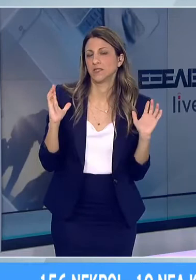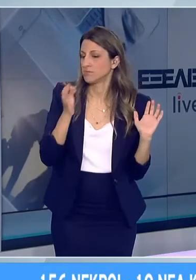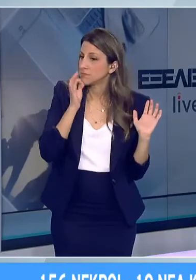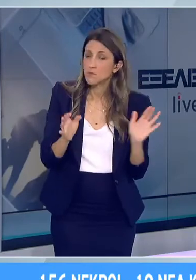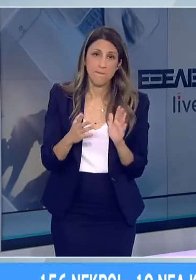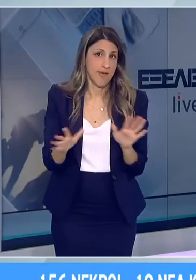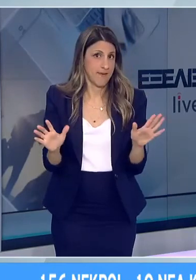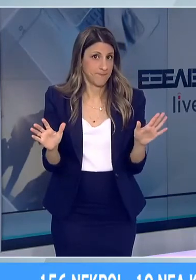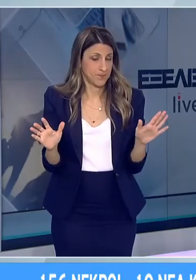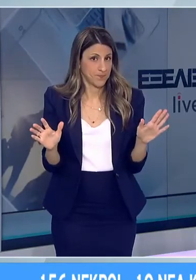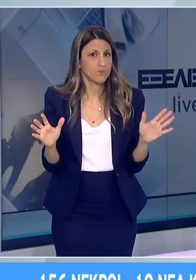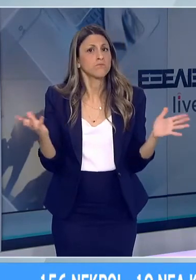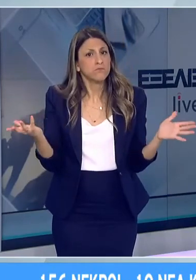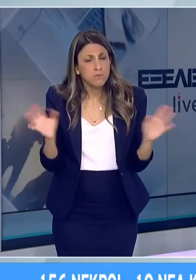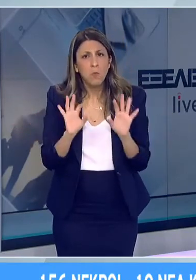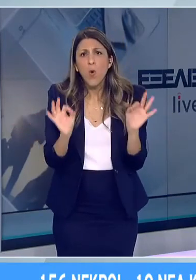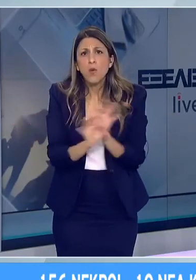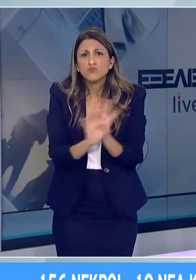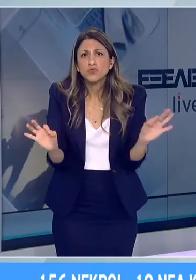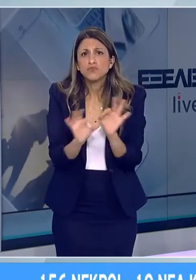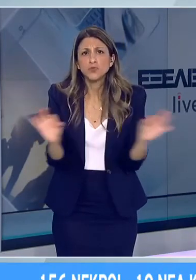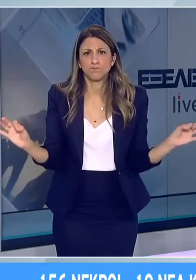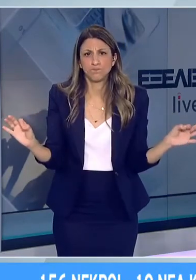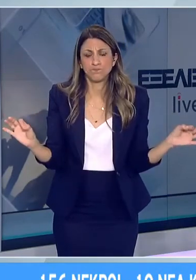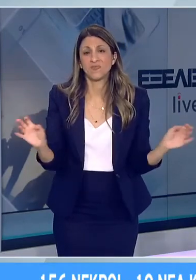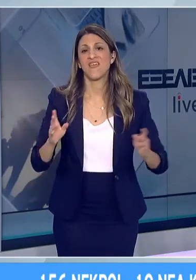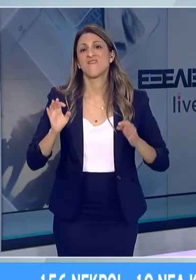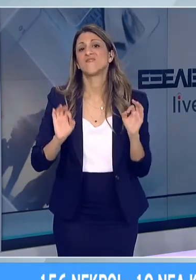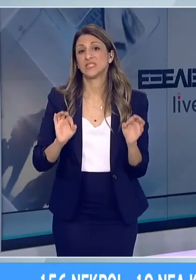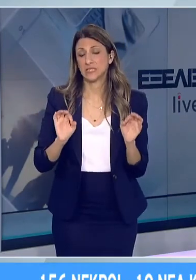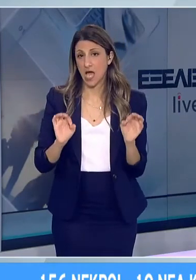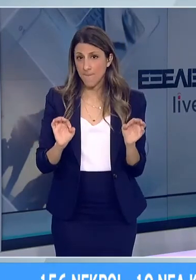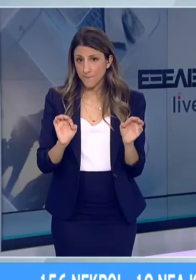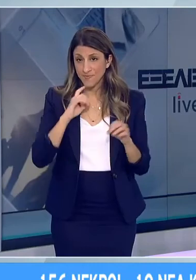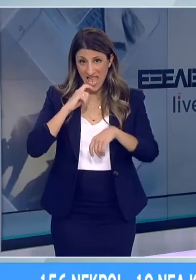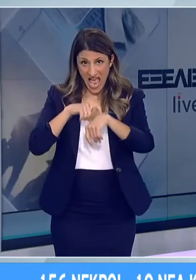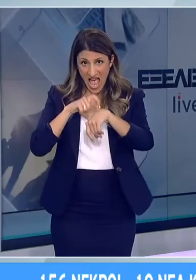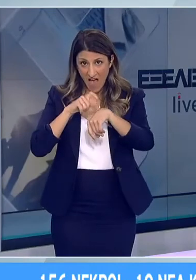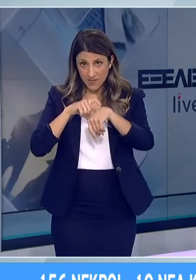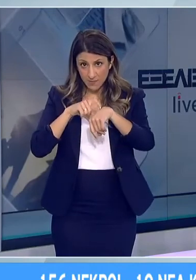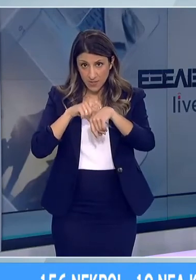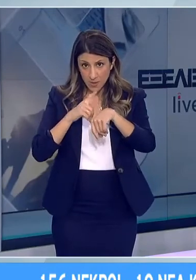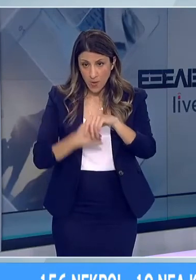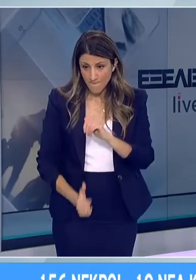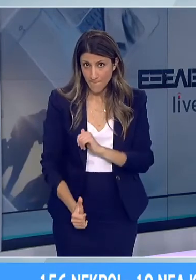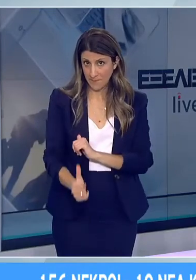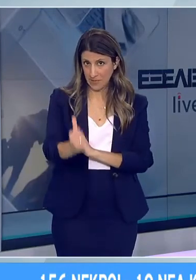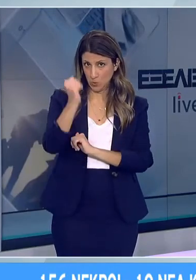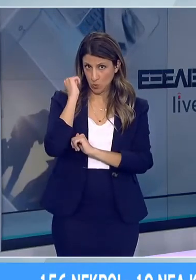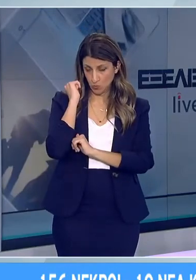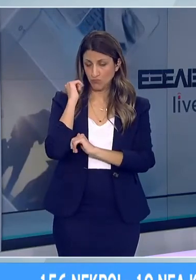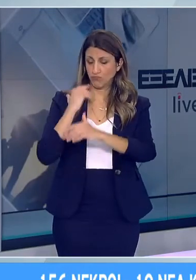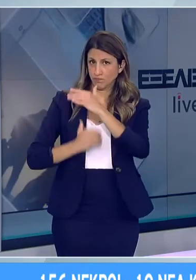νομίζω ότι είναι όλα ρυθμισμένα. Σε κάθε περίπτωση, Αυτή τη στιγμή που επανερχόμαστε στην κανονικότητα, το